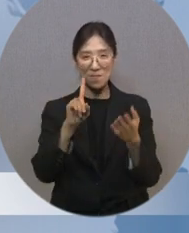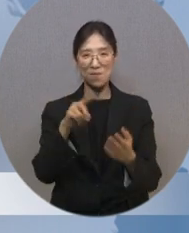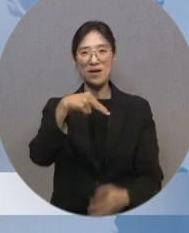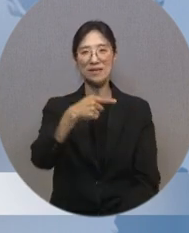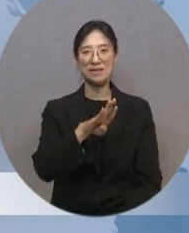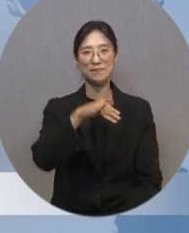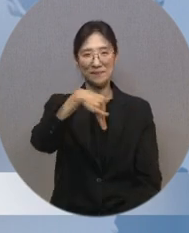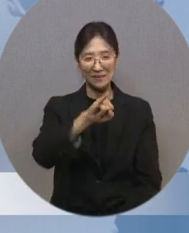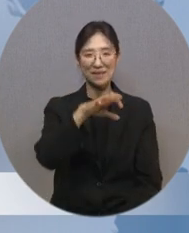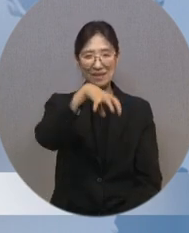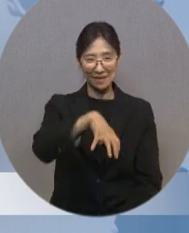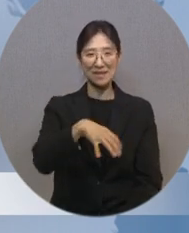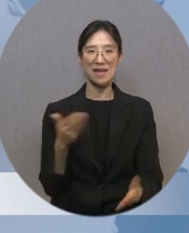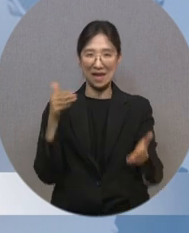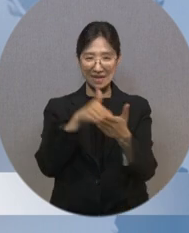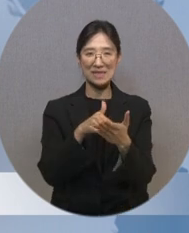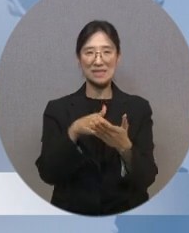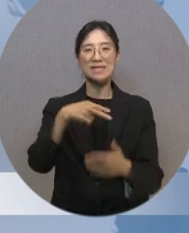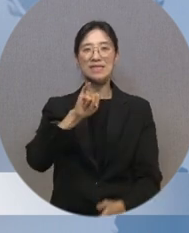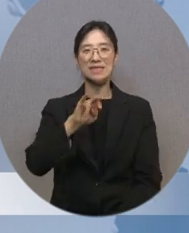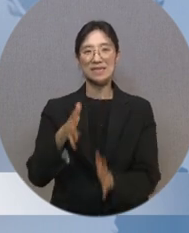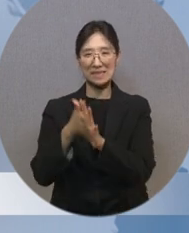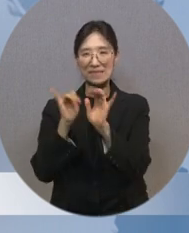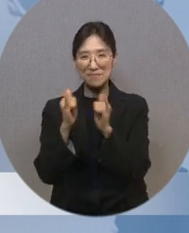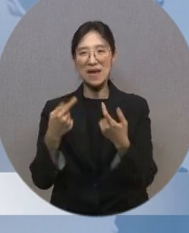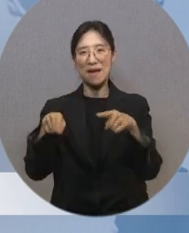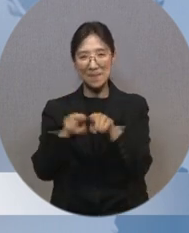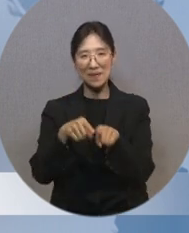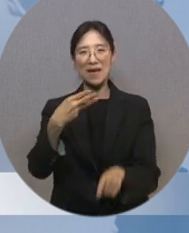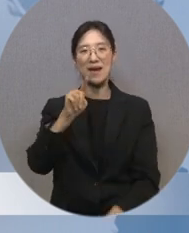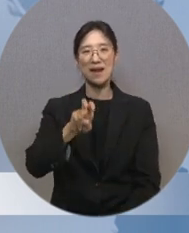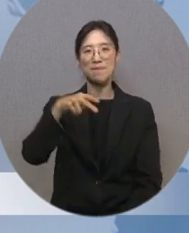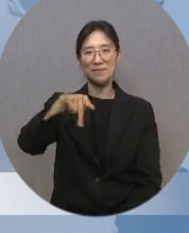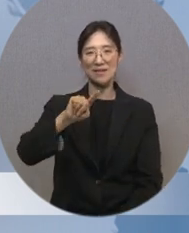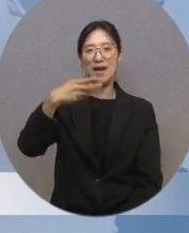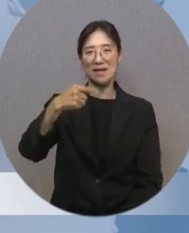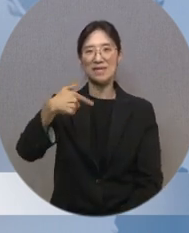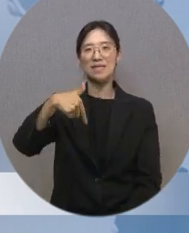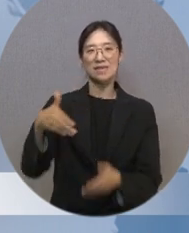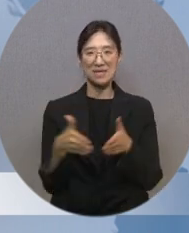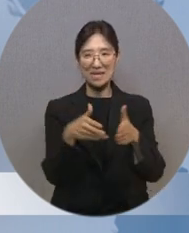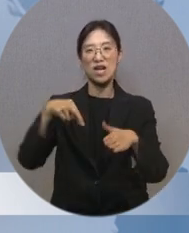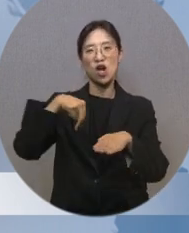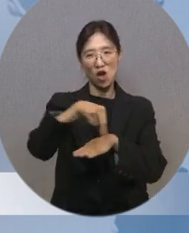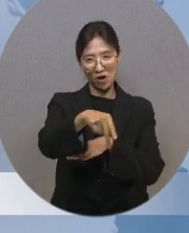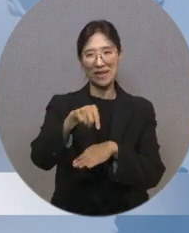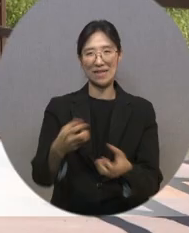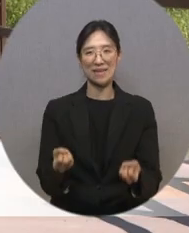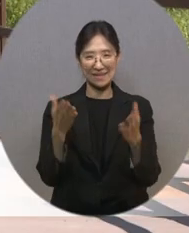순천만습지까지 시민과 함께하는 람사르길 걷기 행사로 마련됐는데요. 김주은 기자입니다.